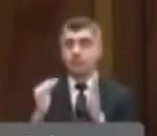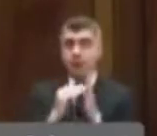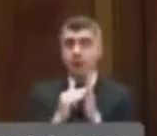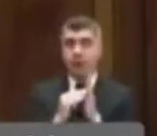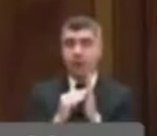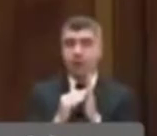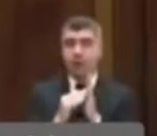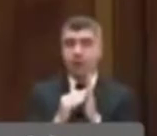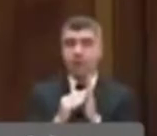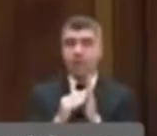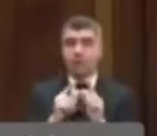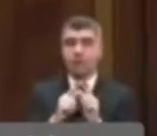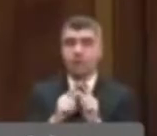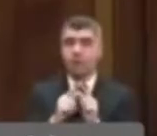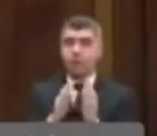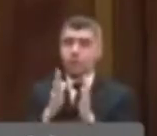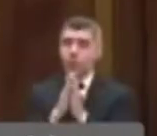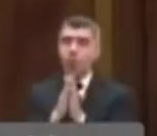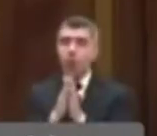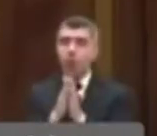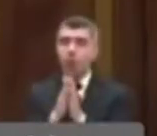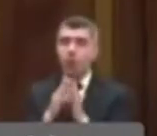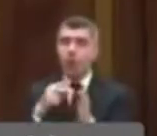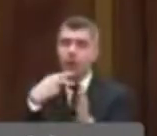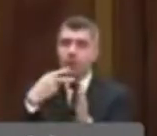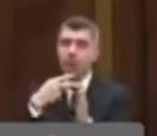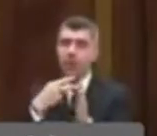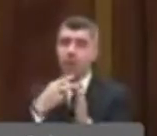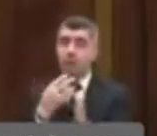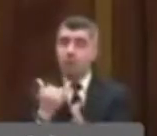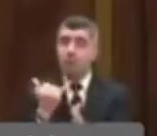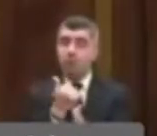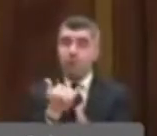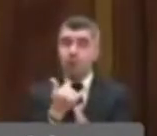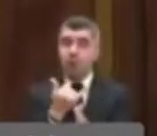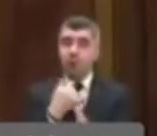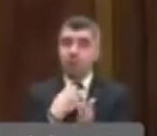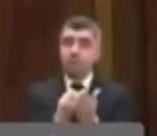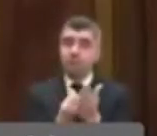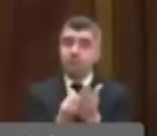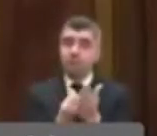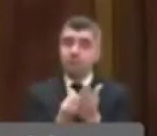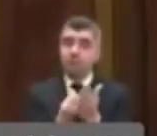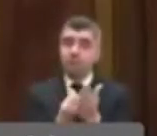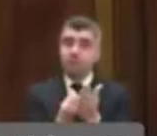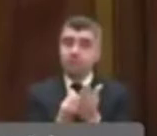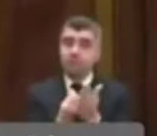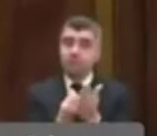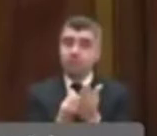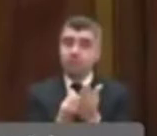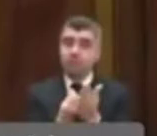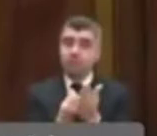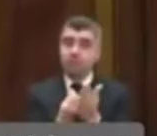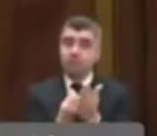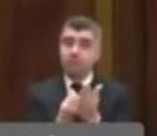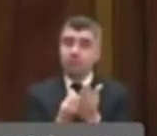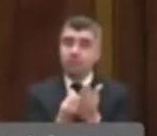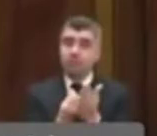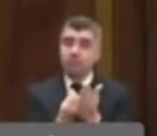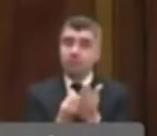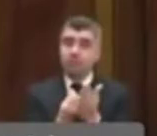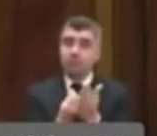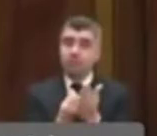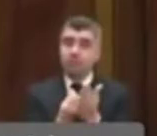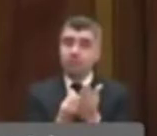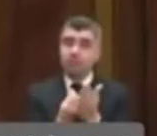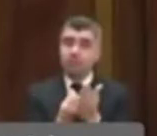ختمت بالأمازيغية، قالت شي حاجة اللي هي يعني سميتو كتقول بأنه السيدة الرئيس احنا بغيناكم